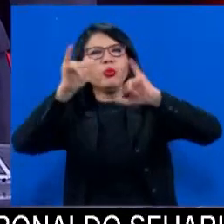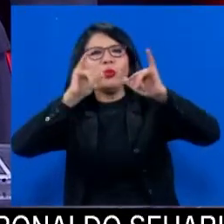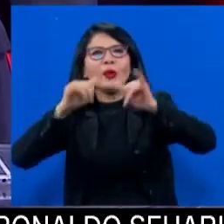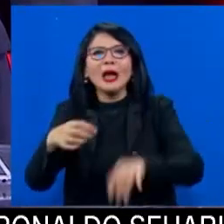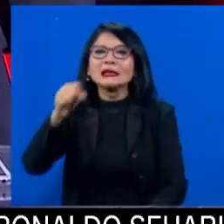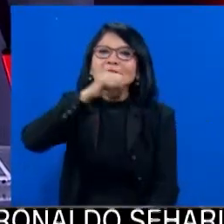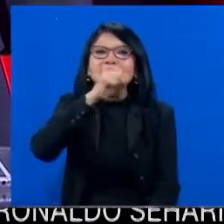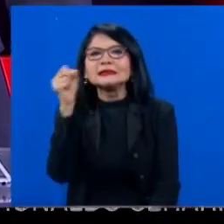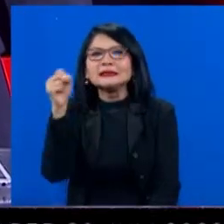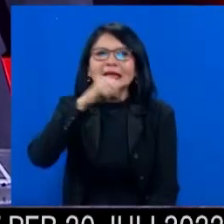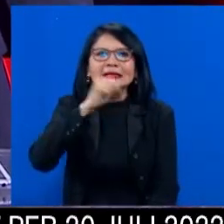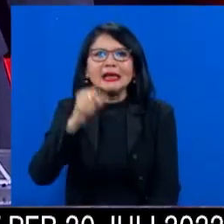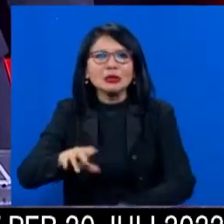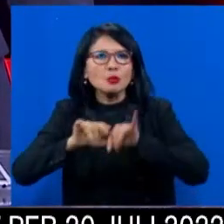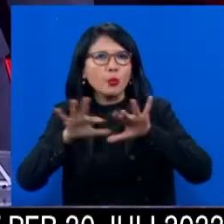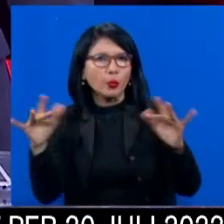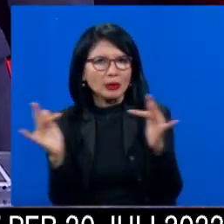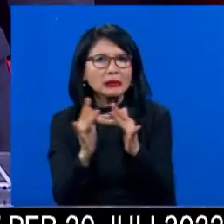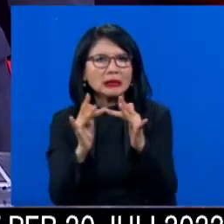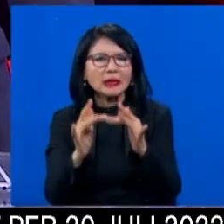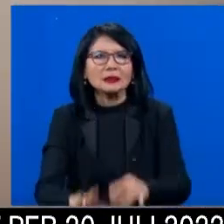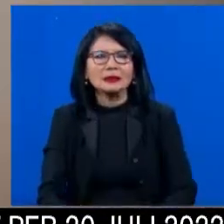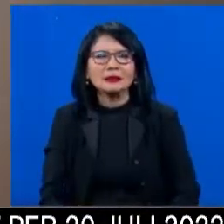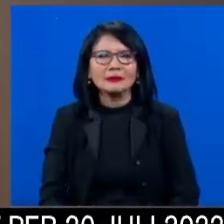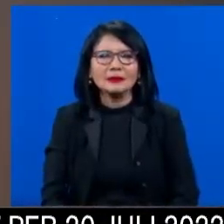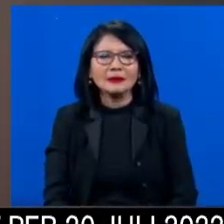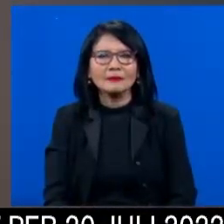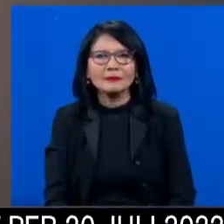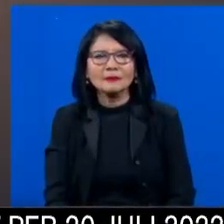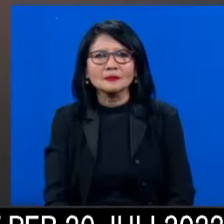lagu beredar luas di media sosial.